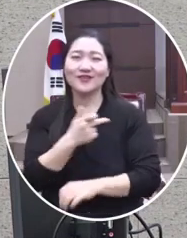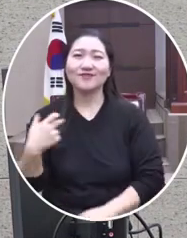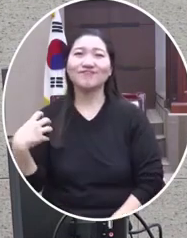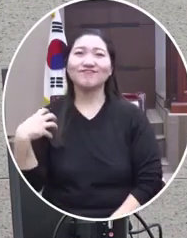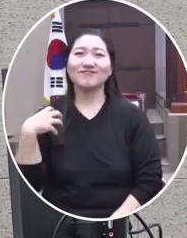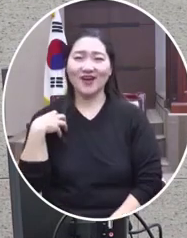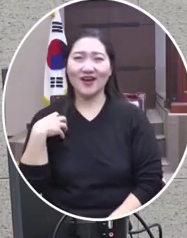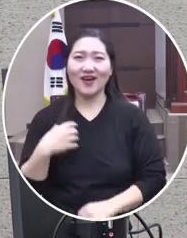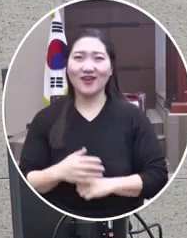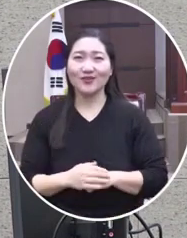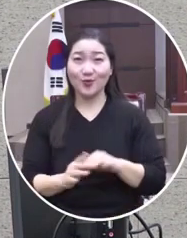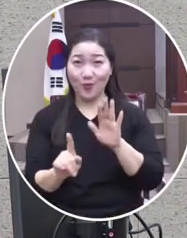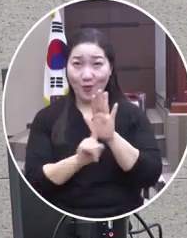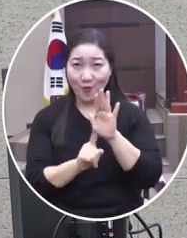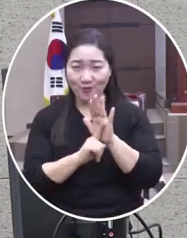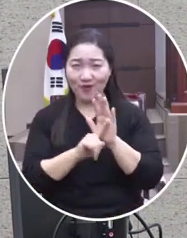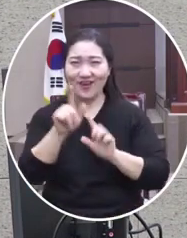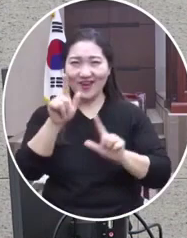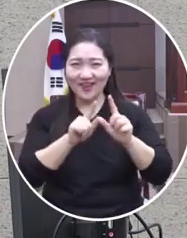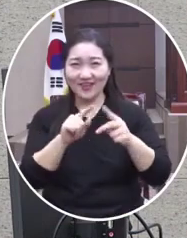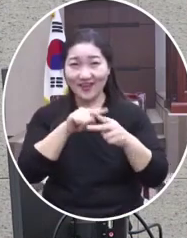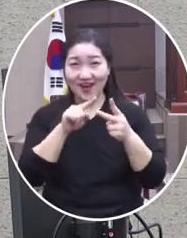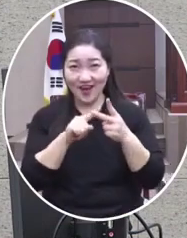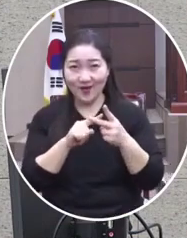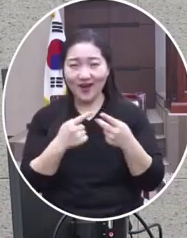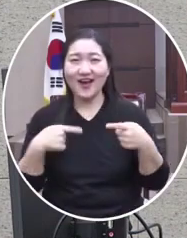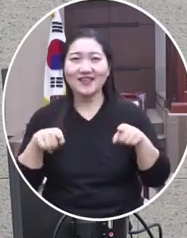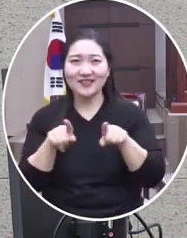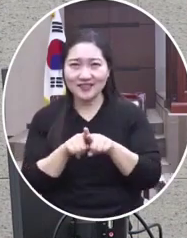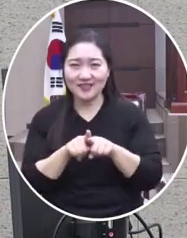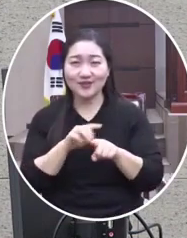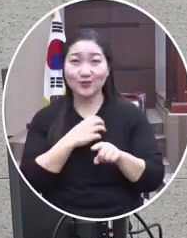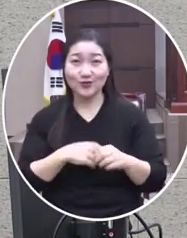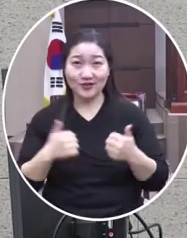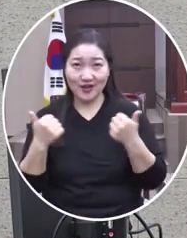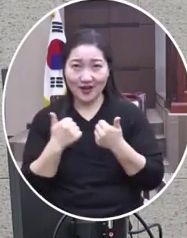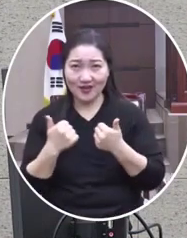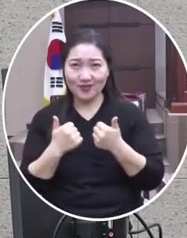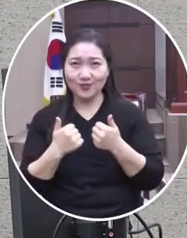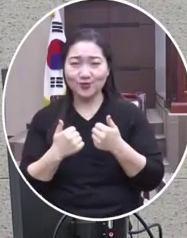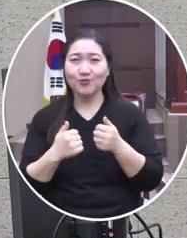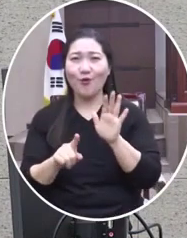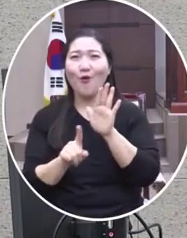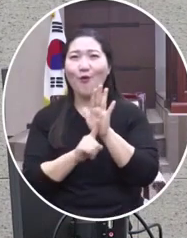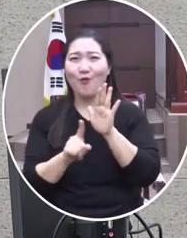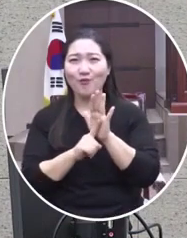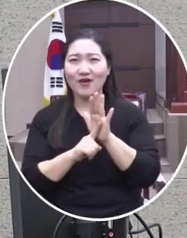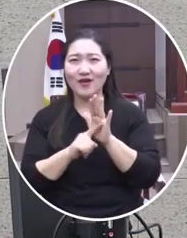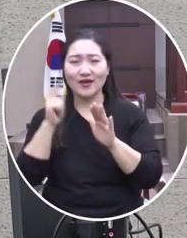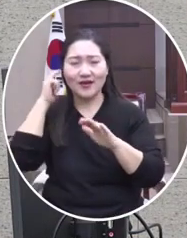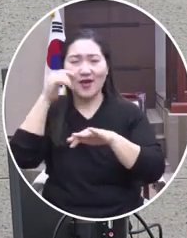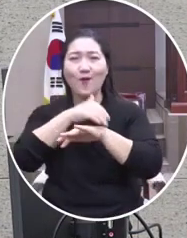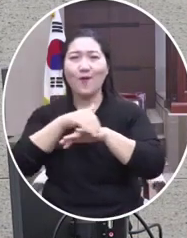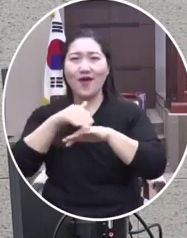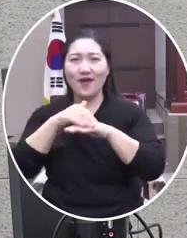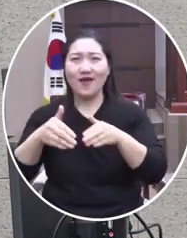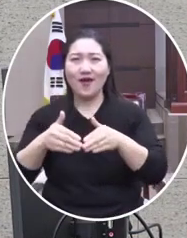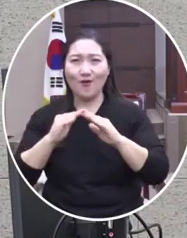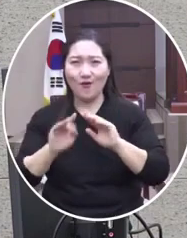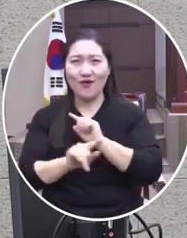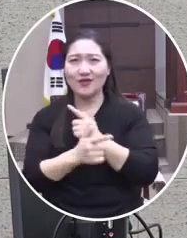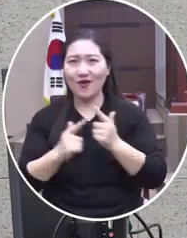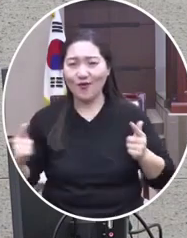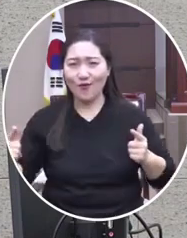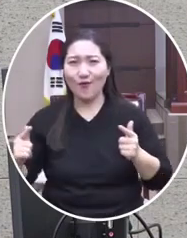것입니다 홍보 캐릭터와 더불어 우리 의회는 매년 의외 홍보 활성화 계획을 수립하여 다양한